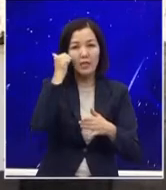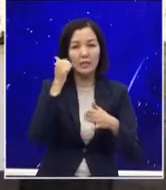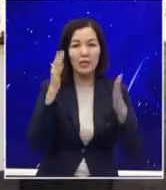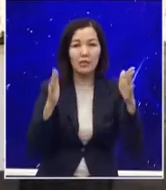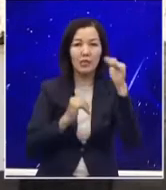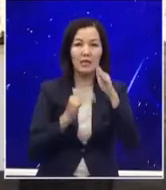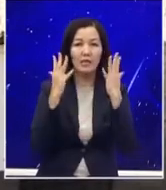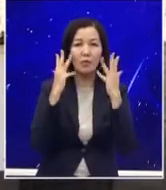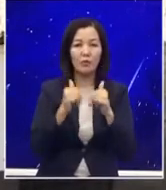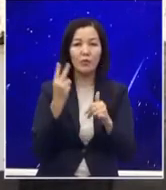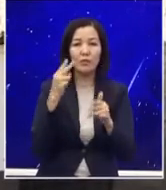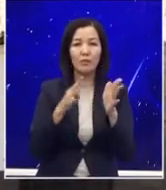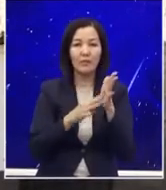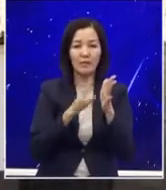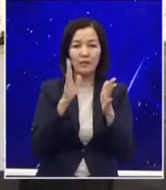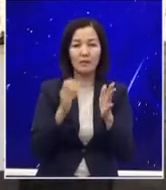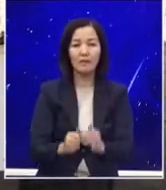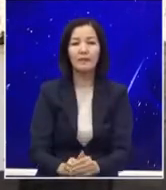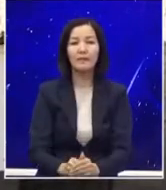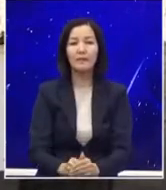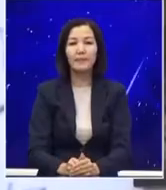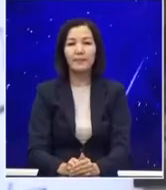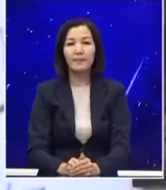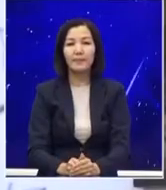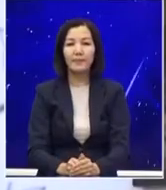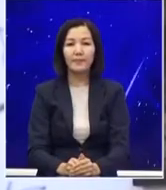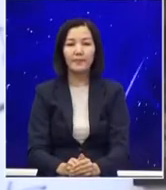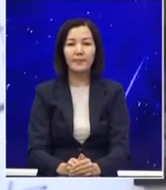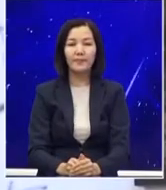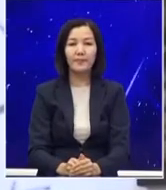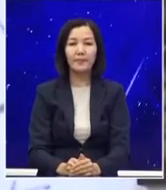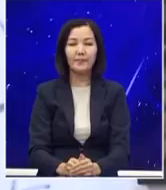ескерткіш тақта саны 28-ге жетпек.